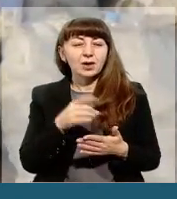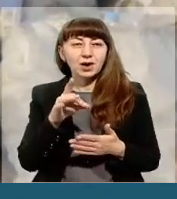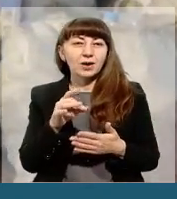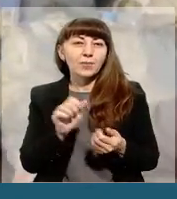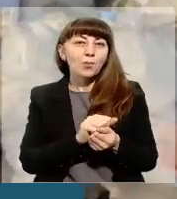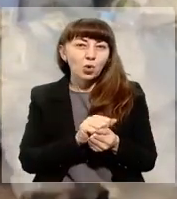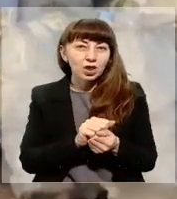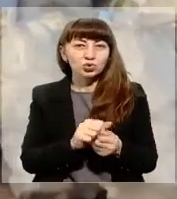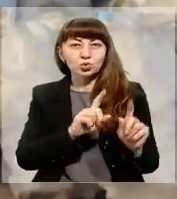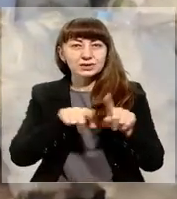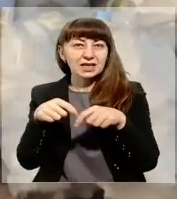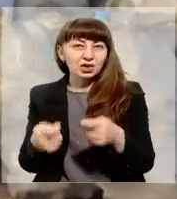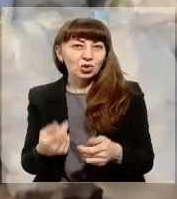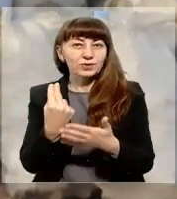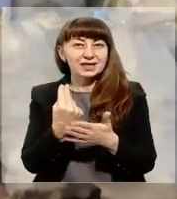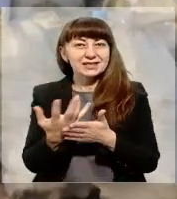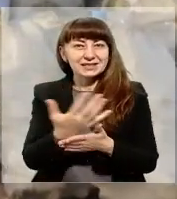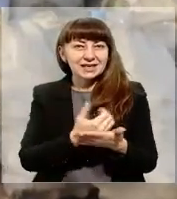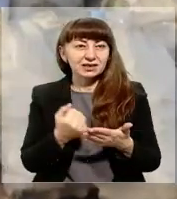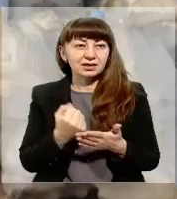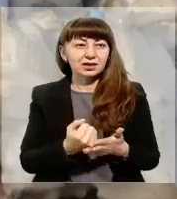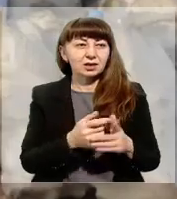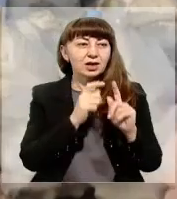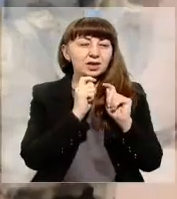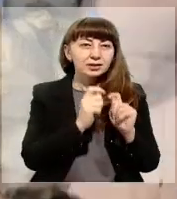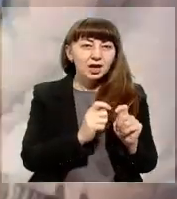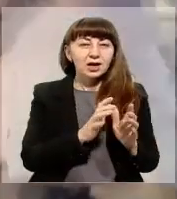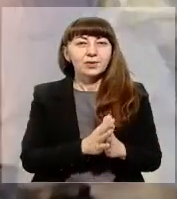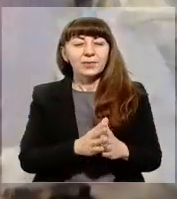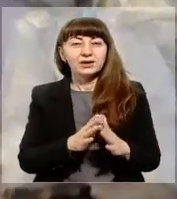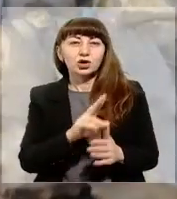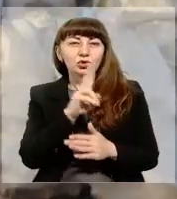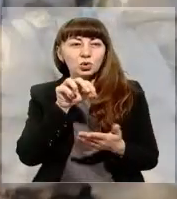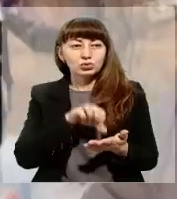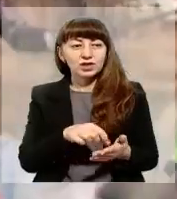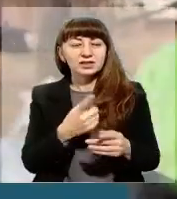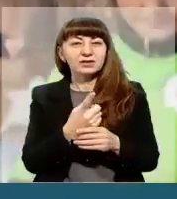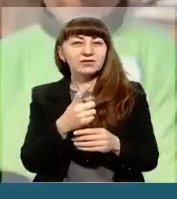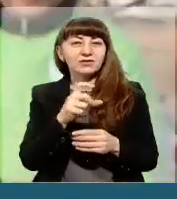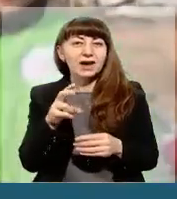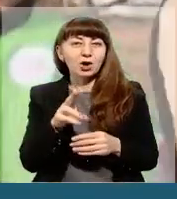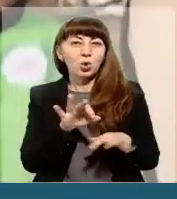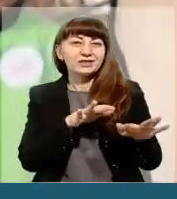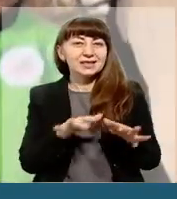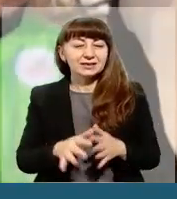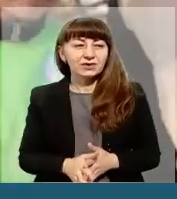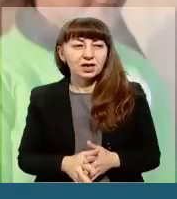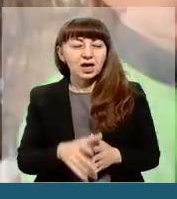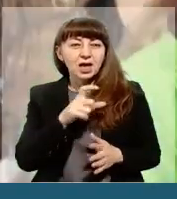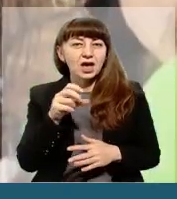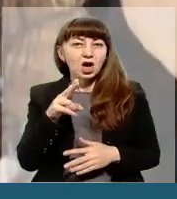сдаем ее и поощряем учащихся, которые активно участвуют в экологической деятельности. Наш экологический отряд